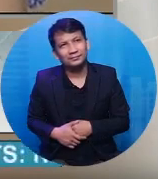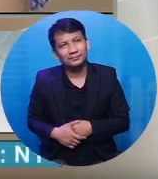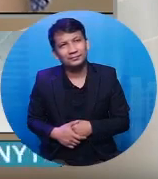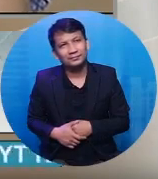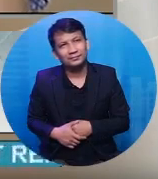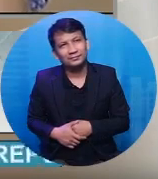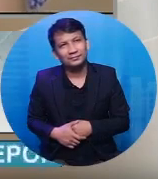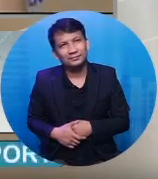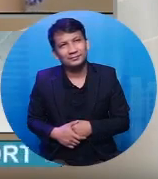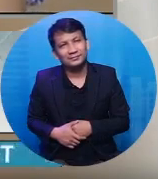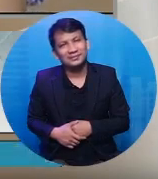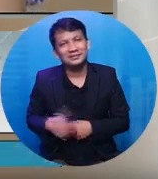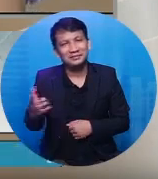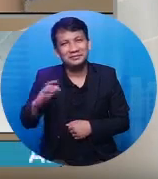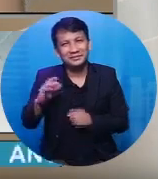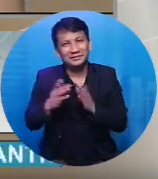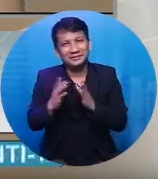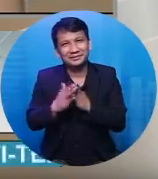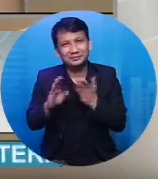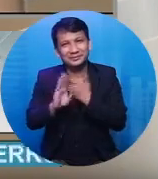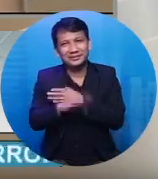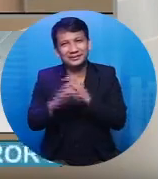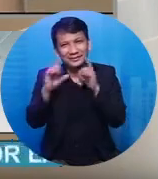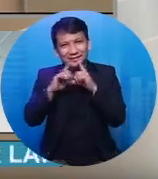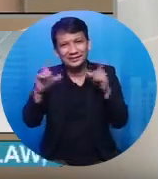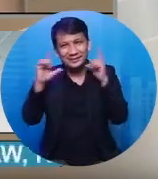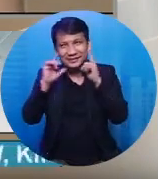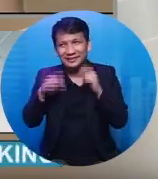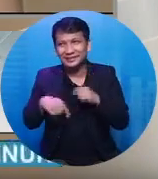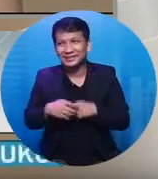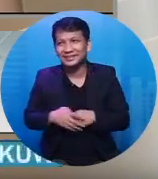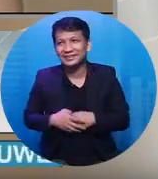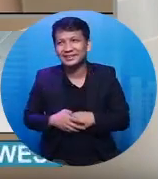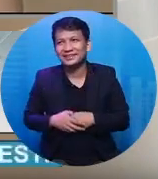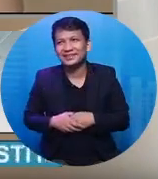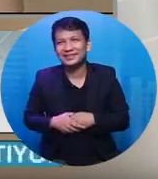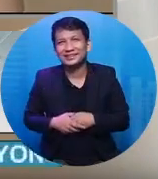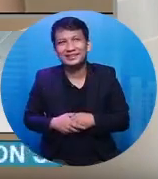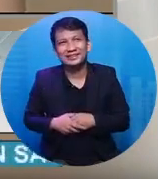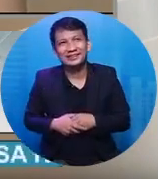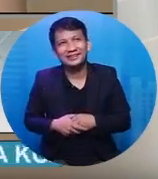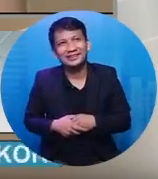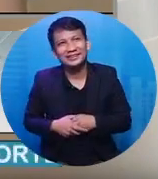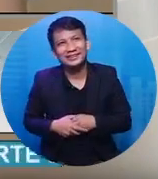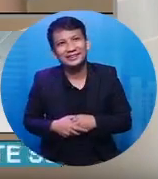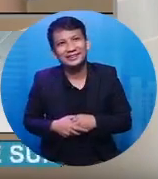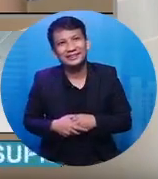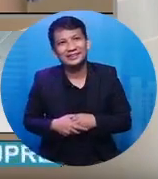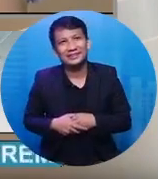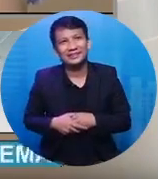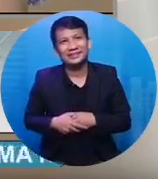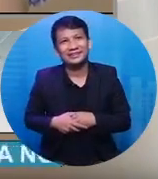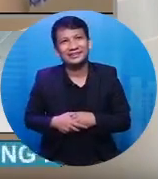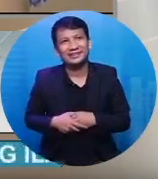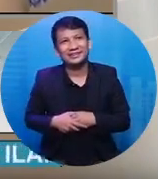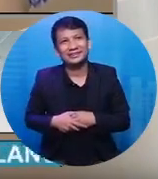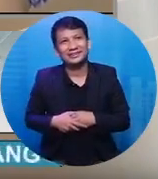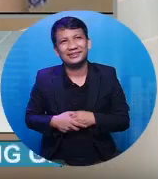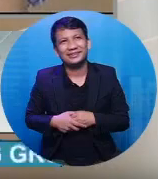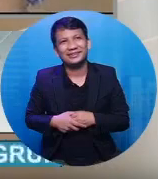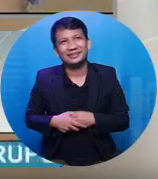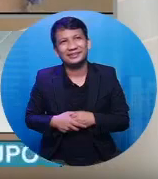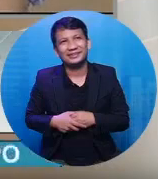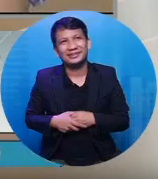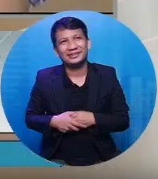Okay, ma'am, balik nyo na yung face mask. Sige. Laksan nyo na lang. Kasi alam ko na, technique yun eh. Para naka-cellphone